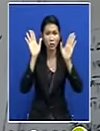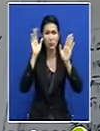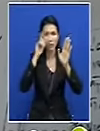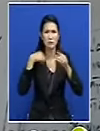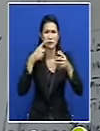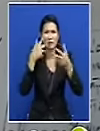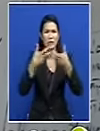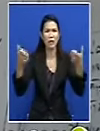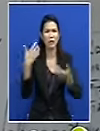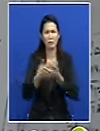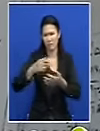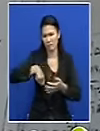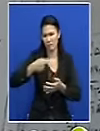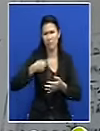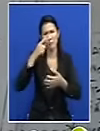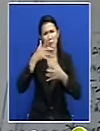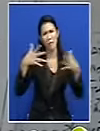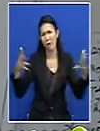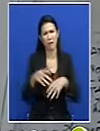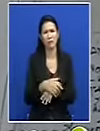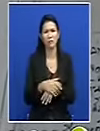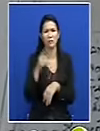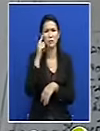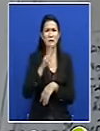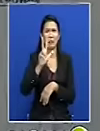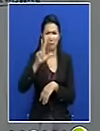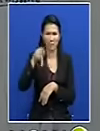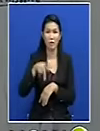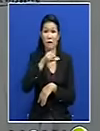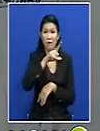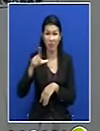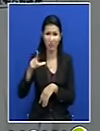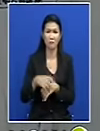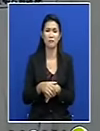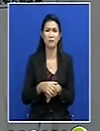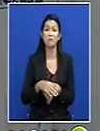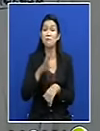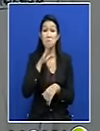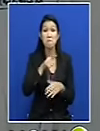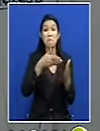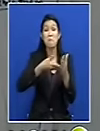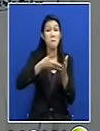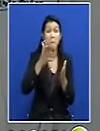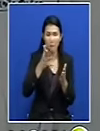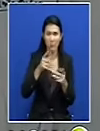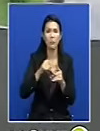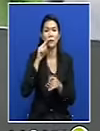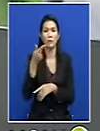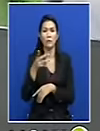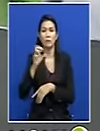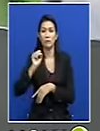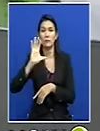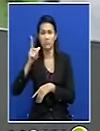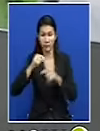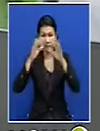เปลืองงบประมาณโดยใช้เหตุ 30,000 ขอแพ้ 3,000 ล้านบาทเชื่อว่าถ้าไม่ผ่านรัฐบาลคสช.